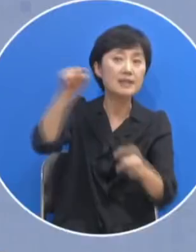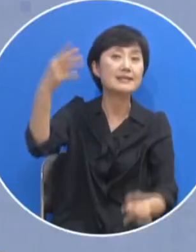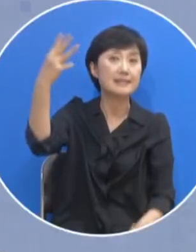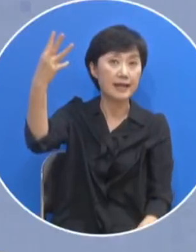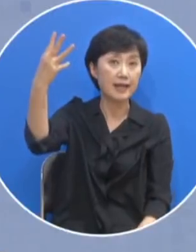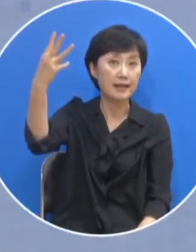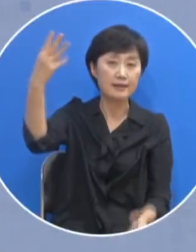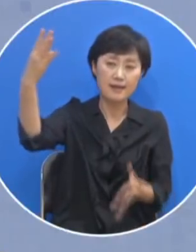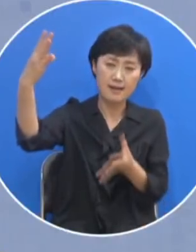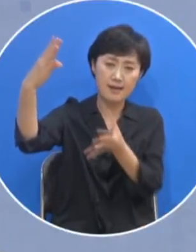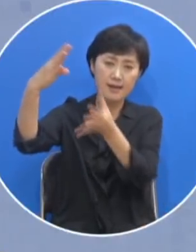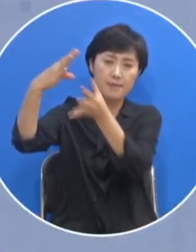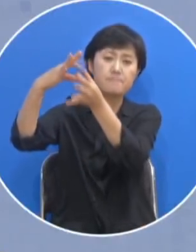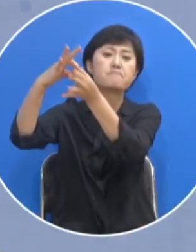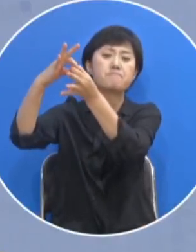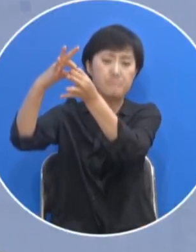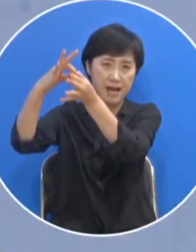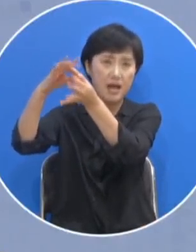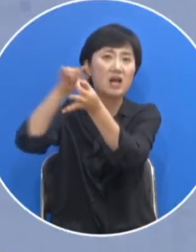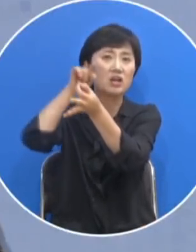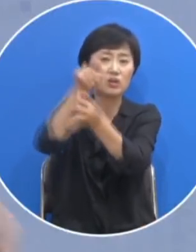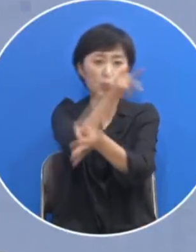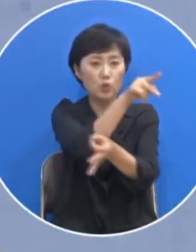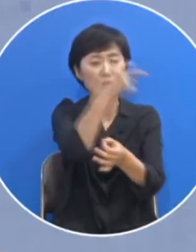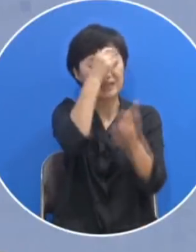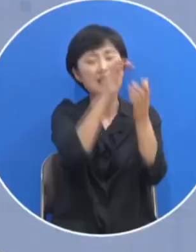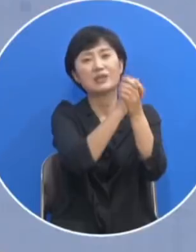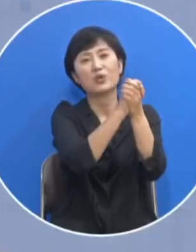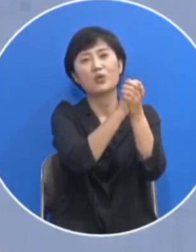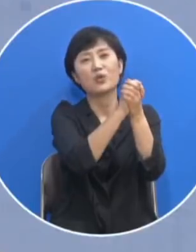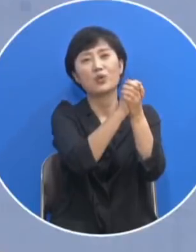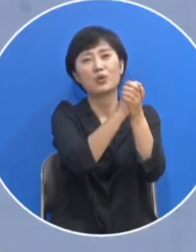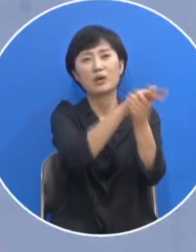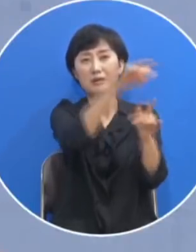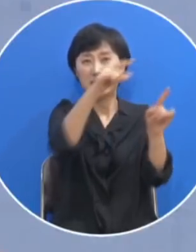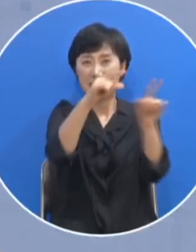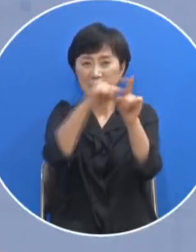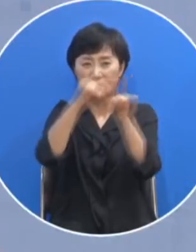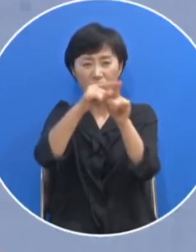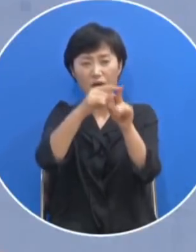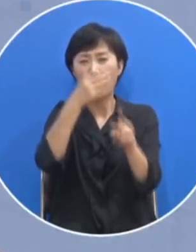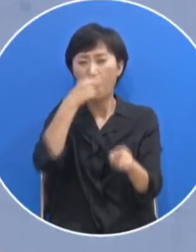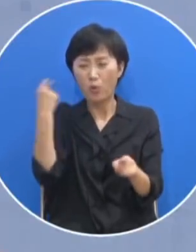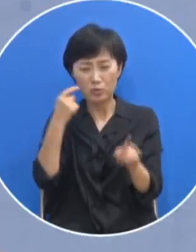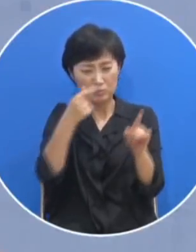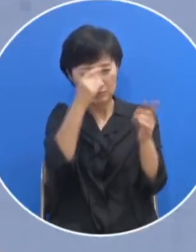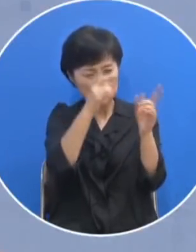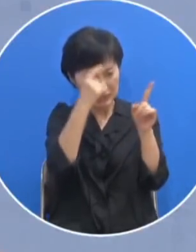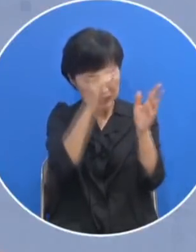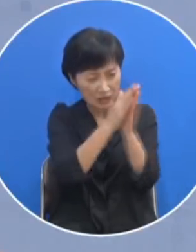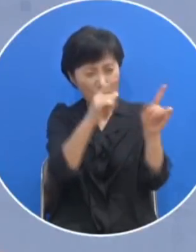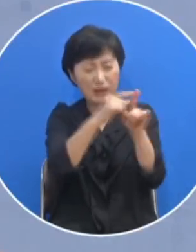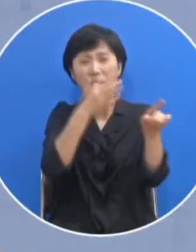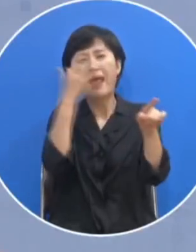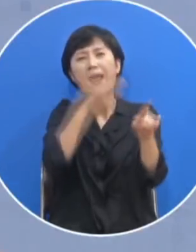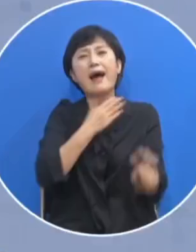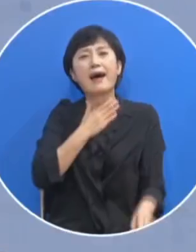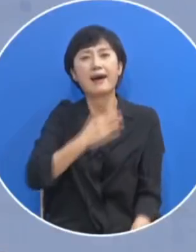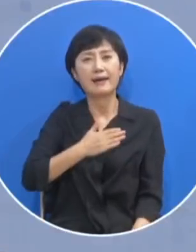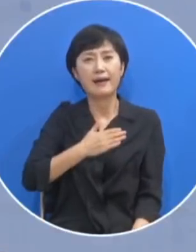속에 내가 있게 되는 겁니다 확립 삥을 텐데 쓰다는 바라요 이런 못했다 이건 실제로